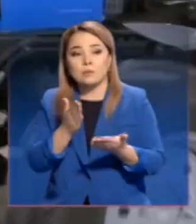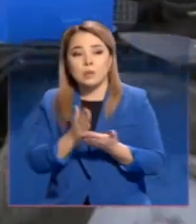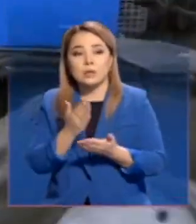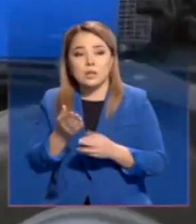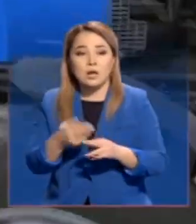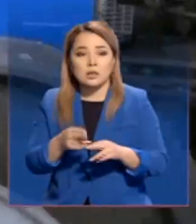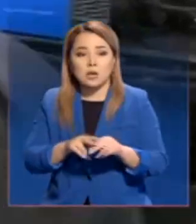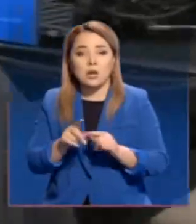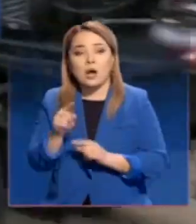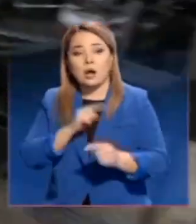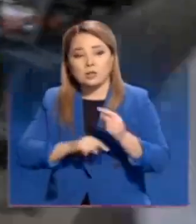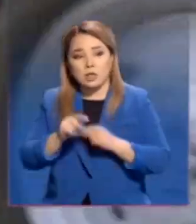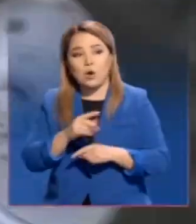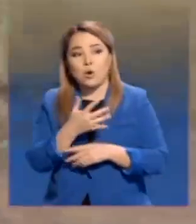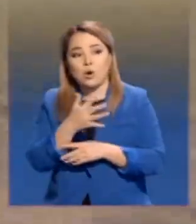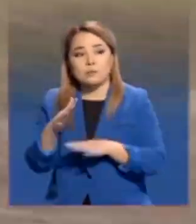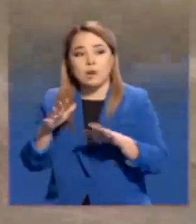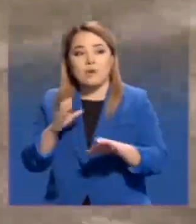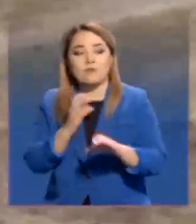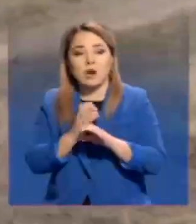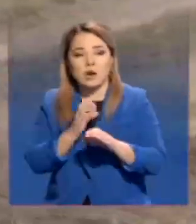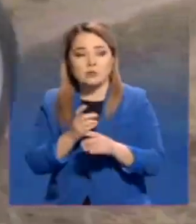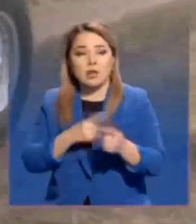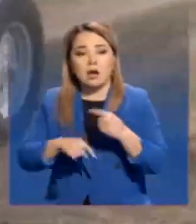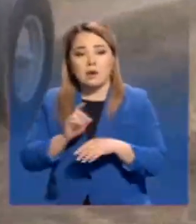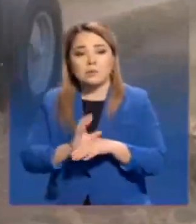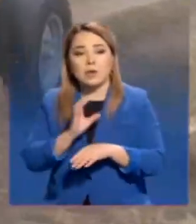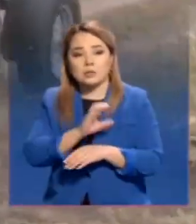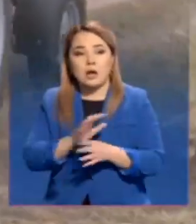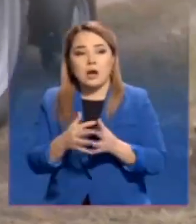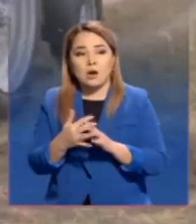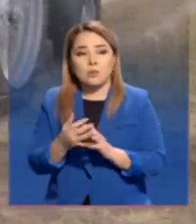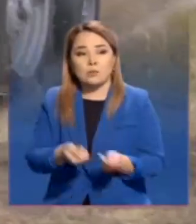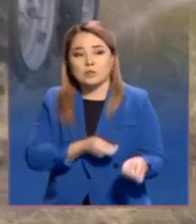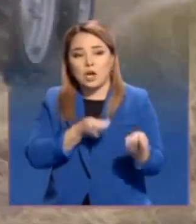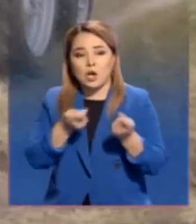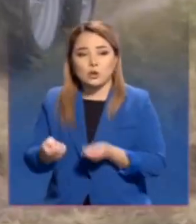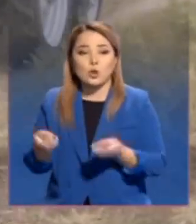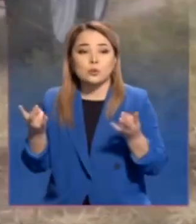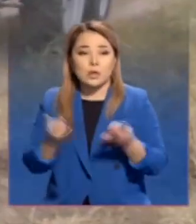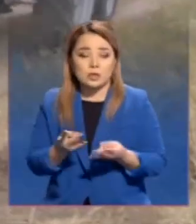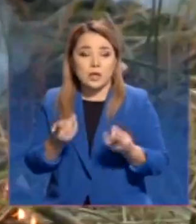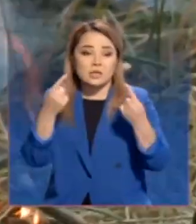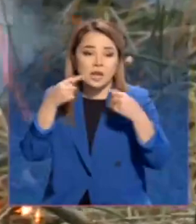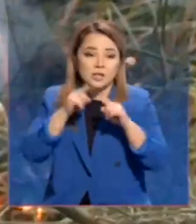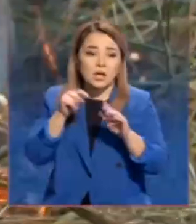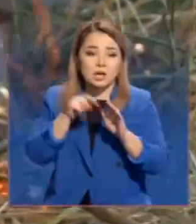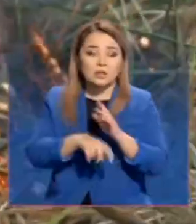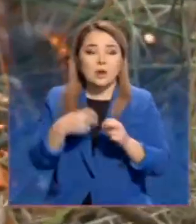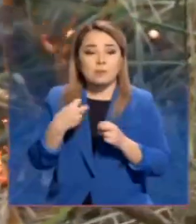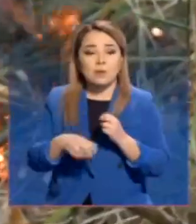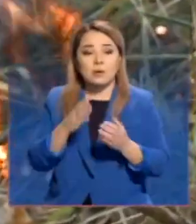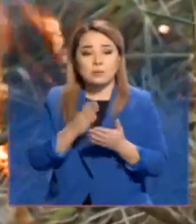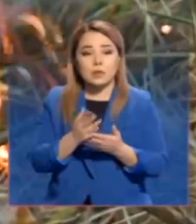көрінеді. Ал қайтарында орманда тұрған вагонды кері қарай ауылға әкелу керек болған. Техникасында ақау бар екенін, қажетті